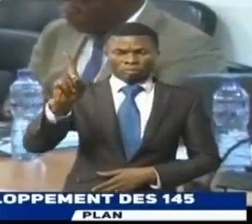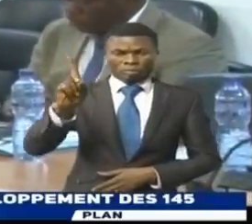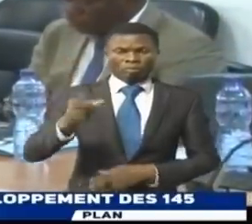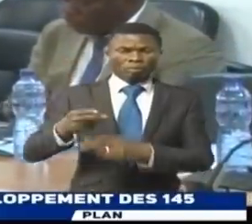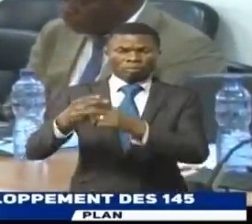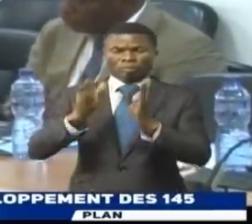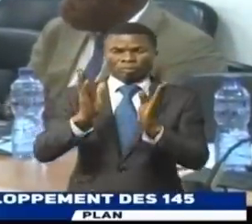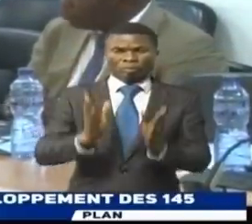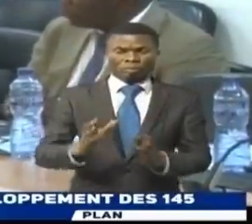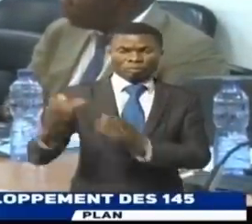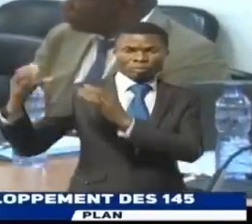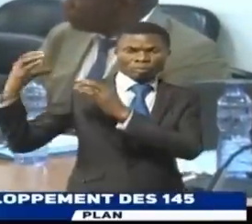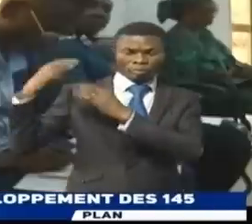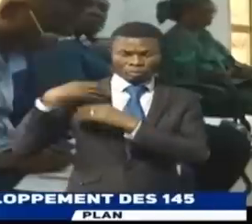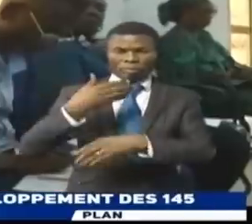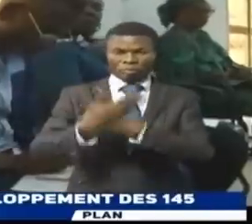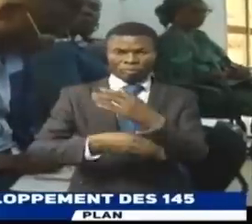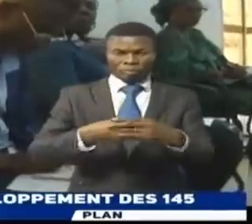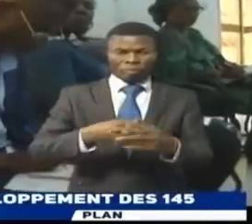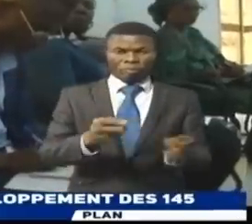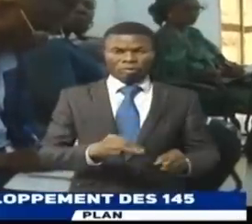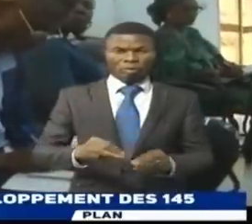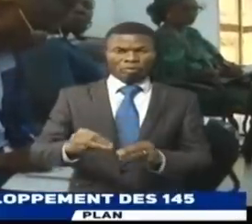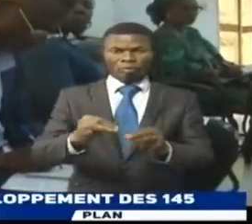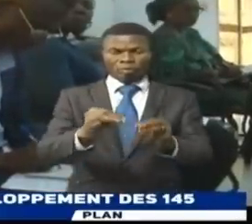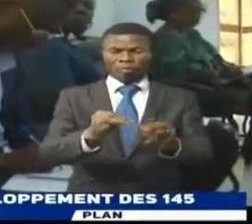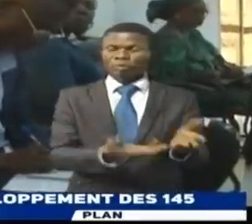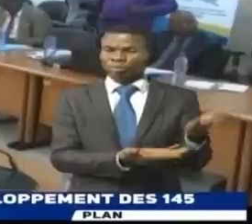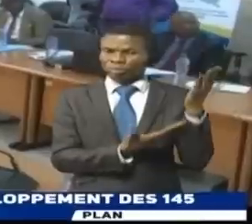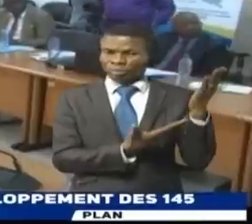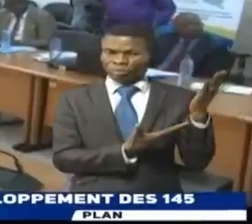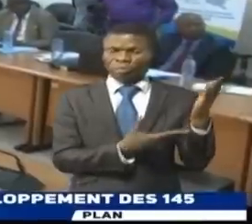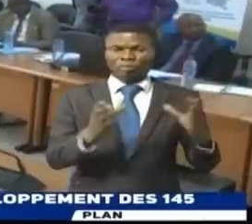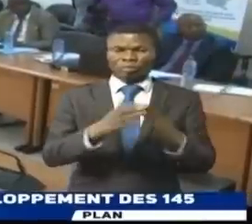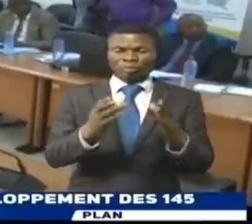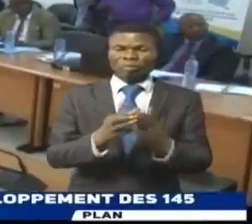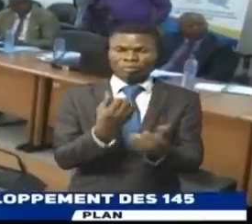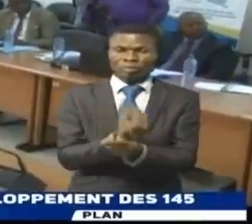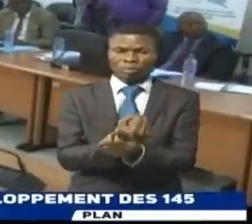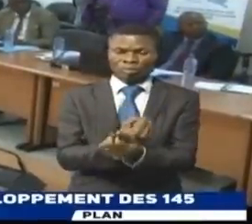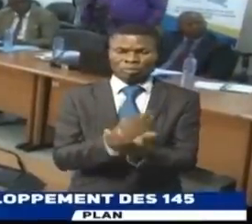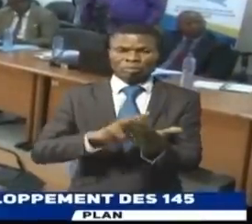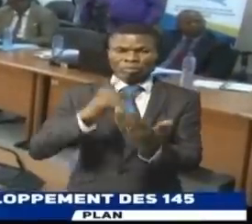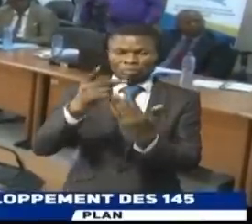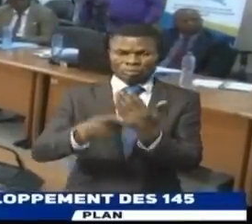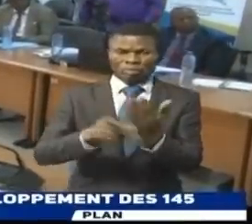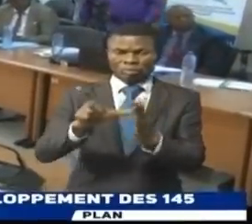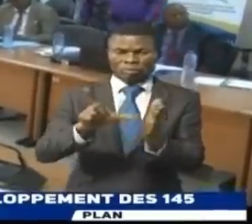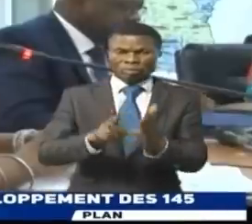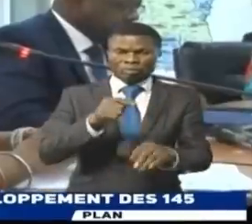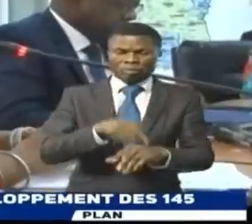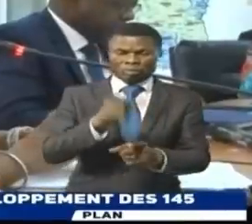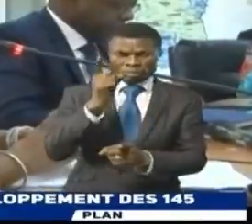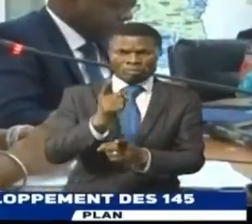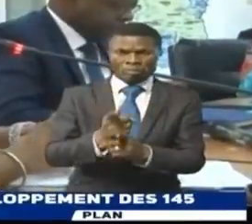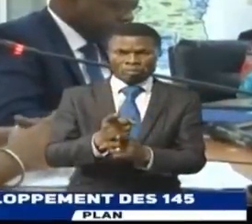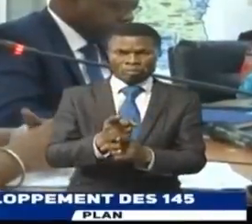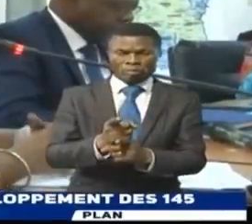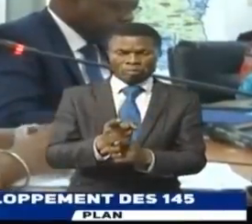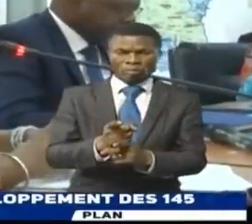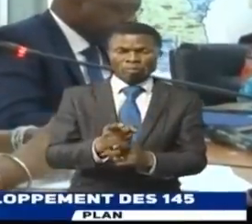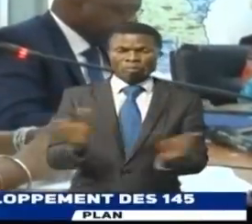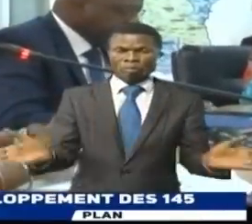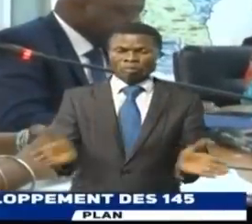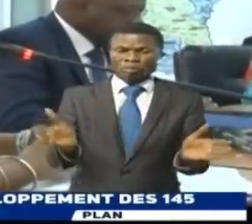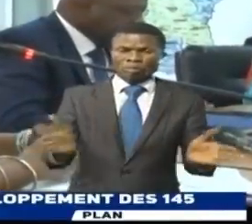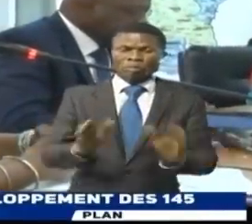la responsabilité d'assurer des mécanismes appropriés avec respect des procédures dans les délais impartis, à plus de